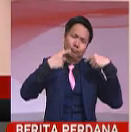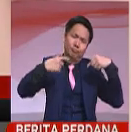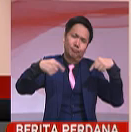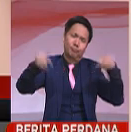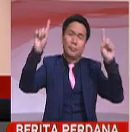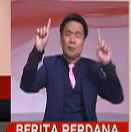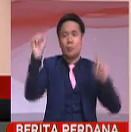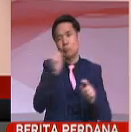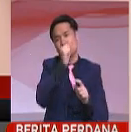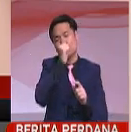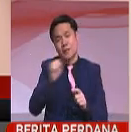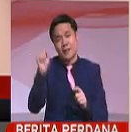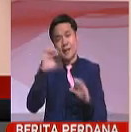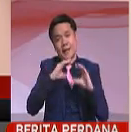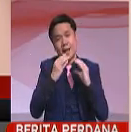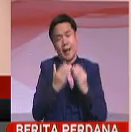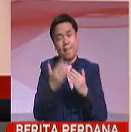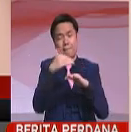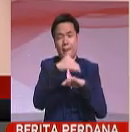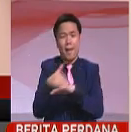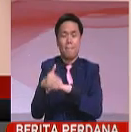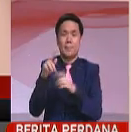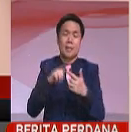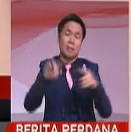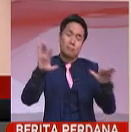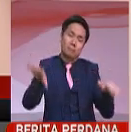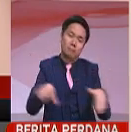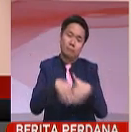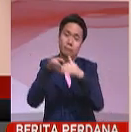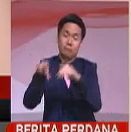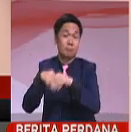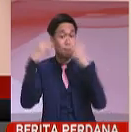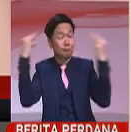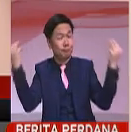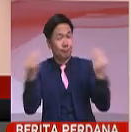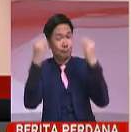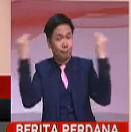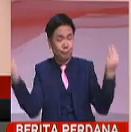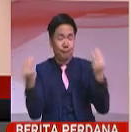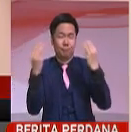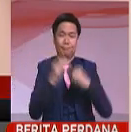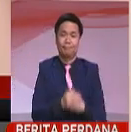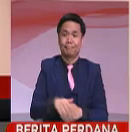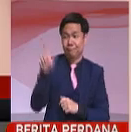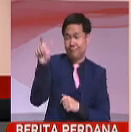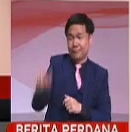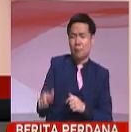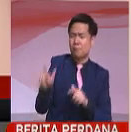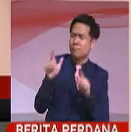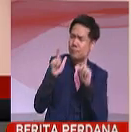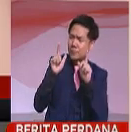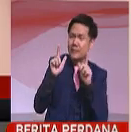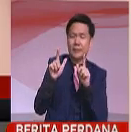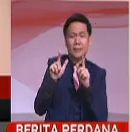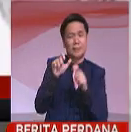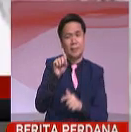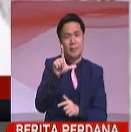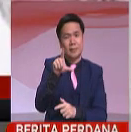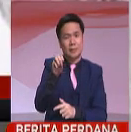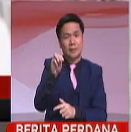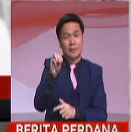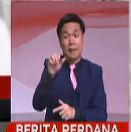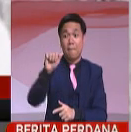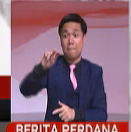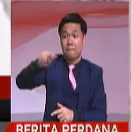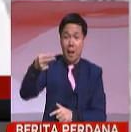menerusi persembahan di kelab malam dan majlis-majlis perkahwinan. Biduanita Puan Sri Saloma atau nama sebenarnya Puan Sri Salmah